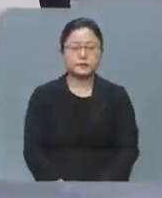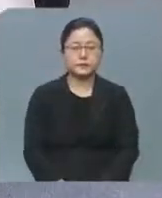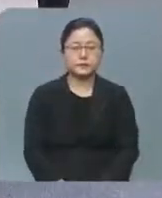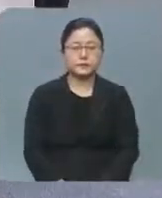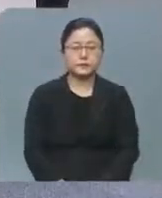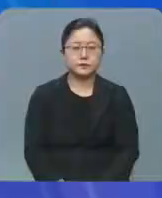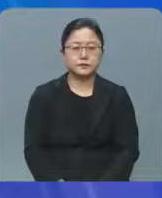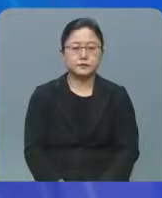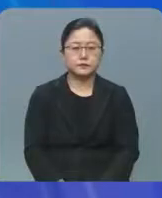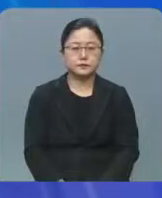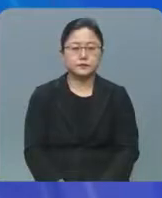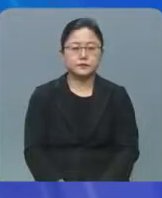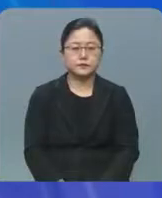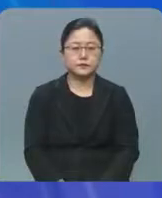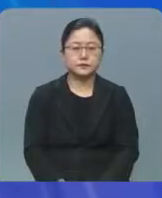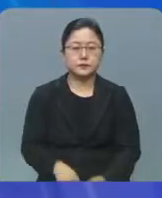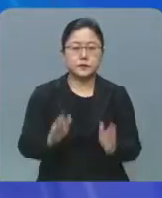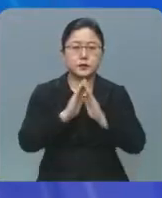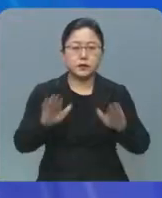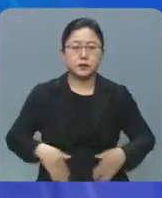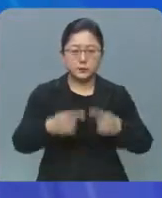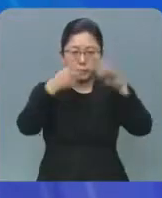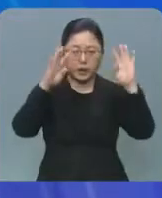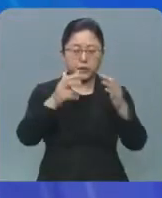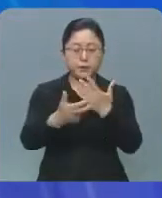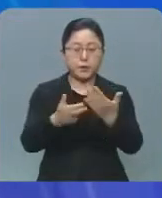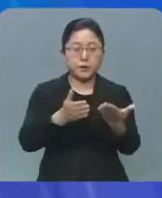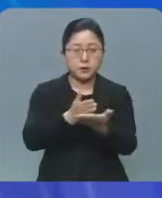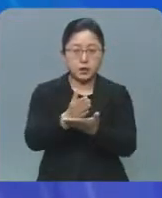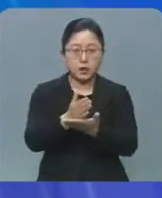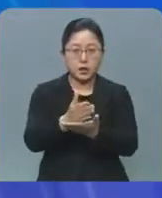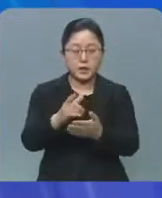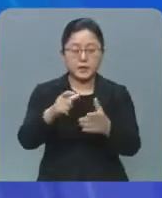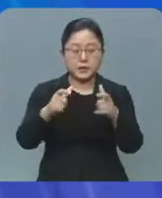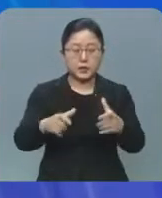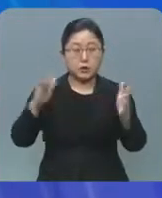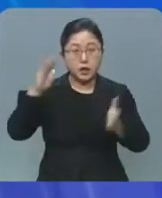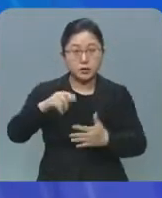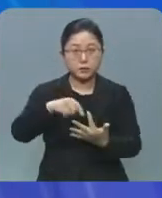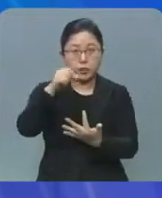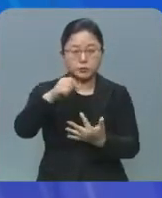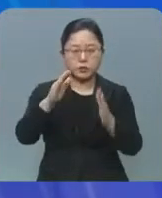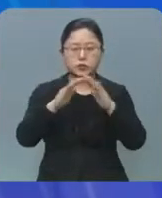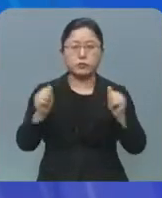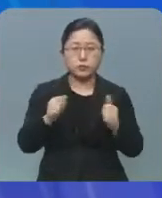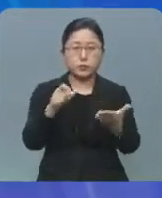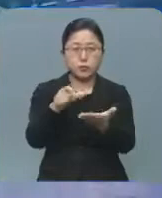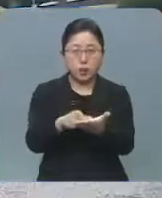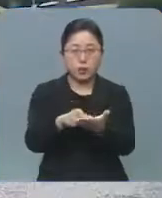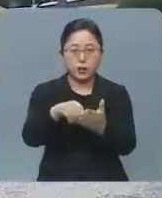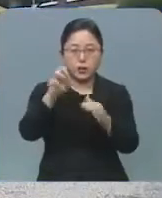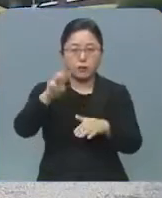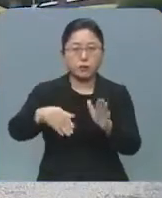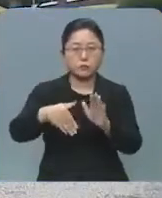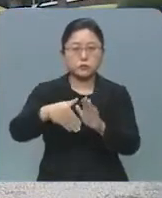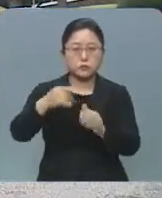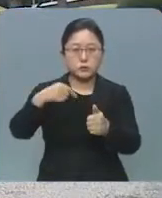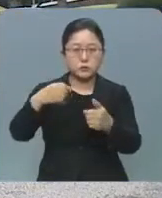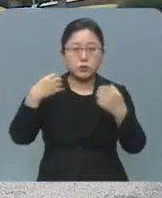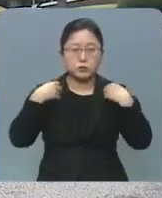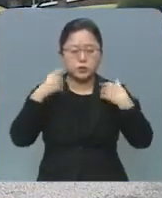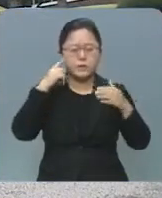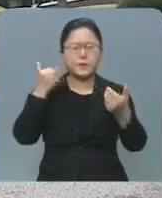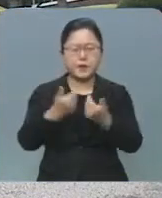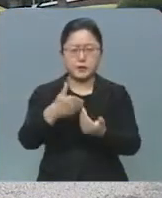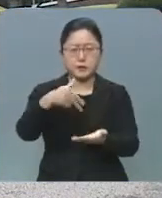유철웅입니다. 네, 전남대가 의학계열 지역인재 전용 범위에 전북을 포함하자 광주시 교육청이 반대 입장을